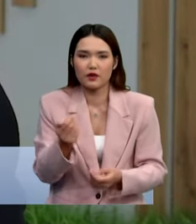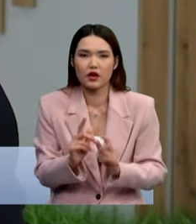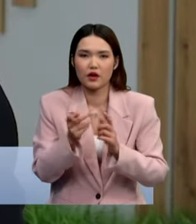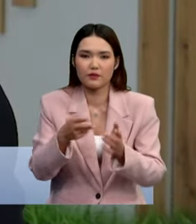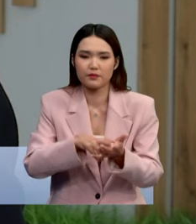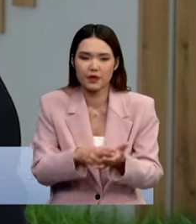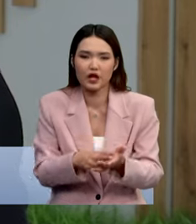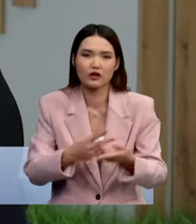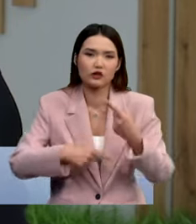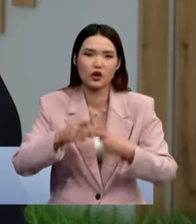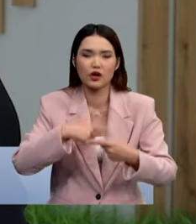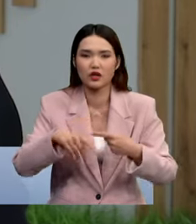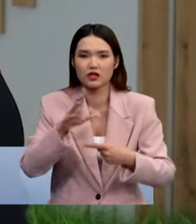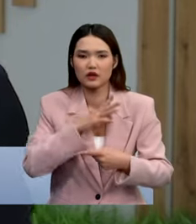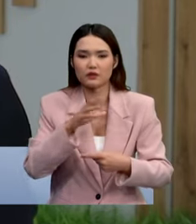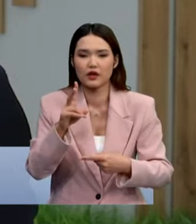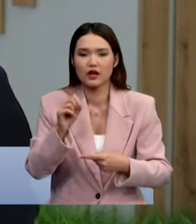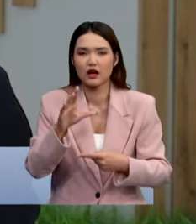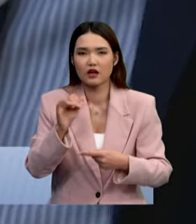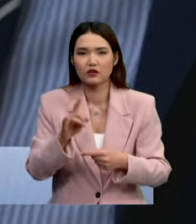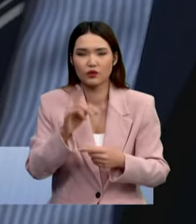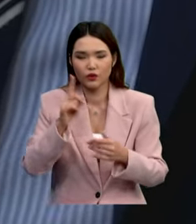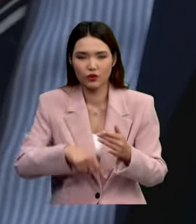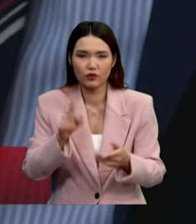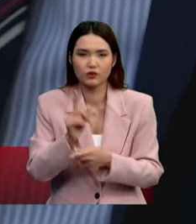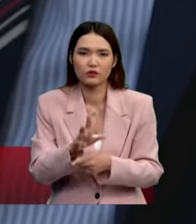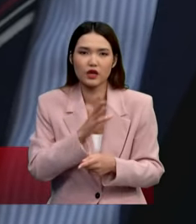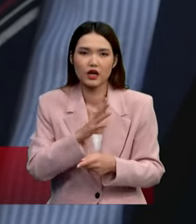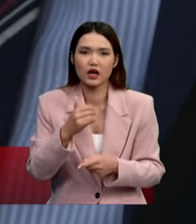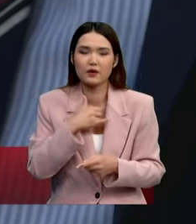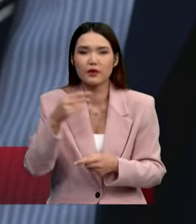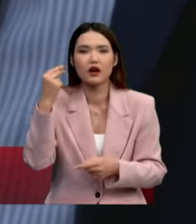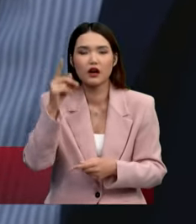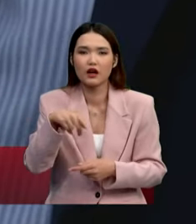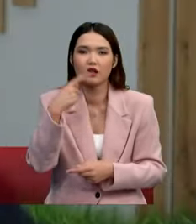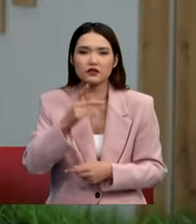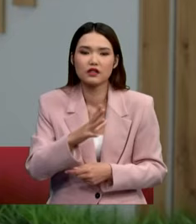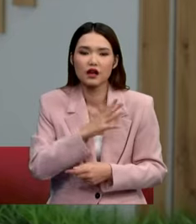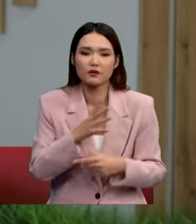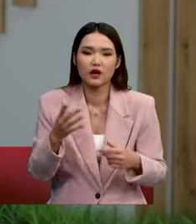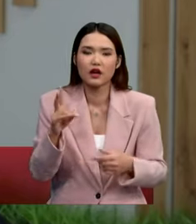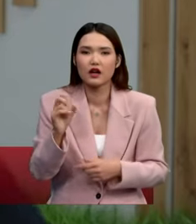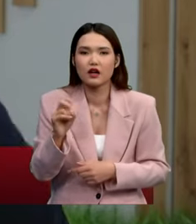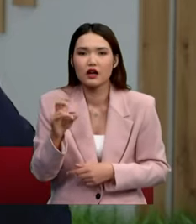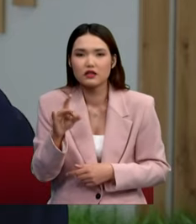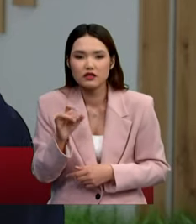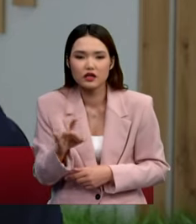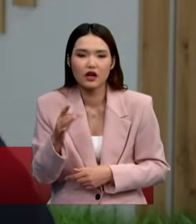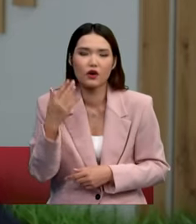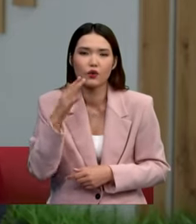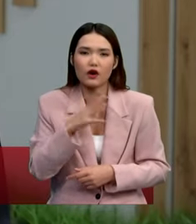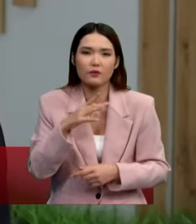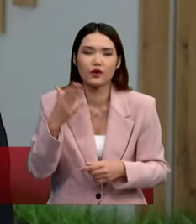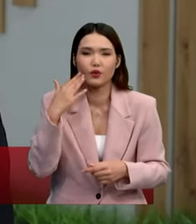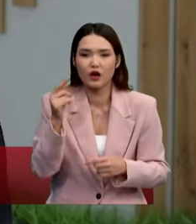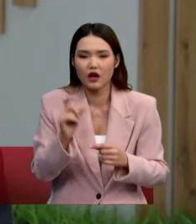жатқан қандастарымыз өгейдің күнін кешіп жатыр. Мысалы, президентіміз айтып жатады, қандас мәртебесін беруді жеңілдеттік,